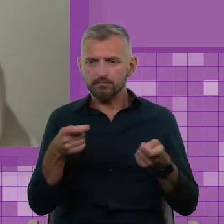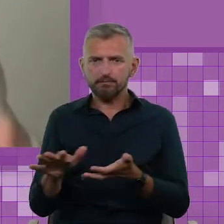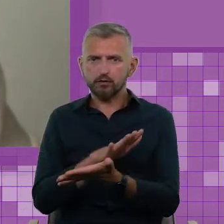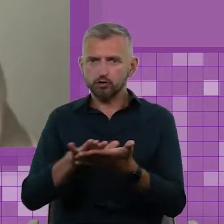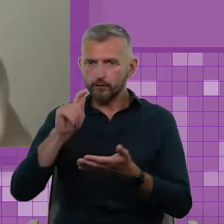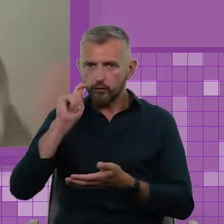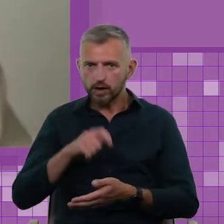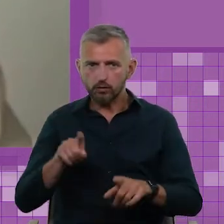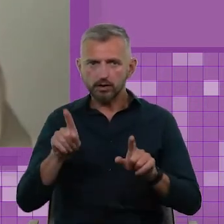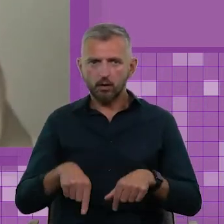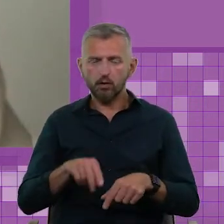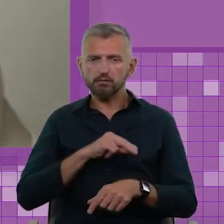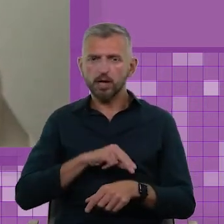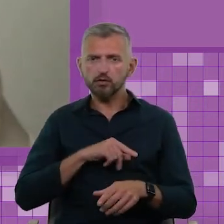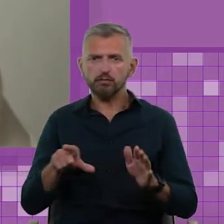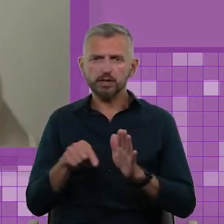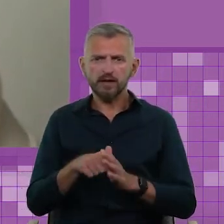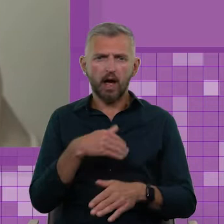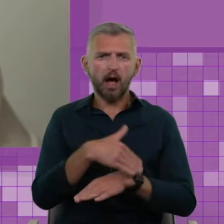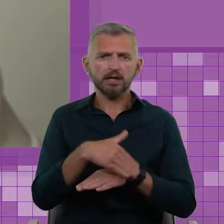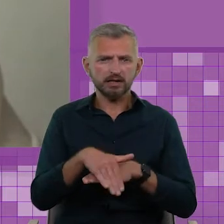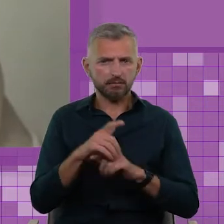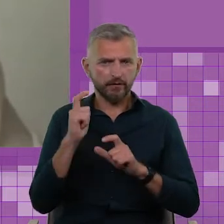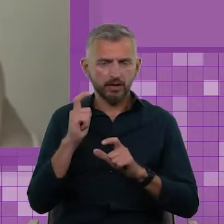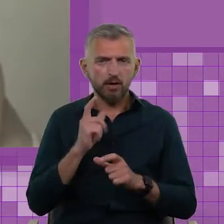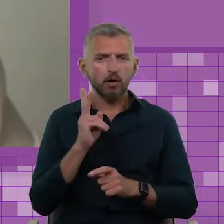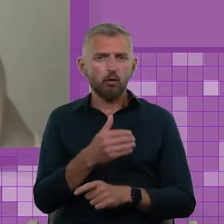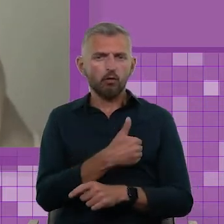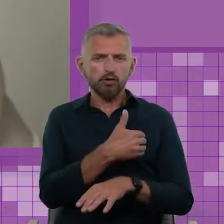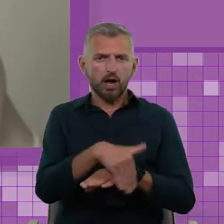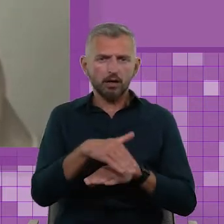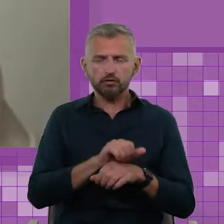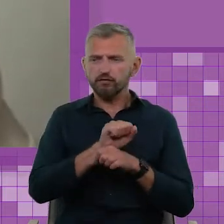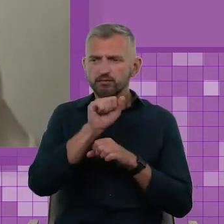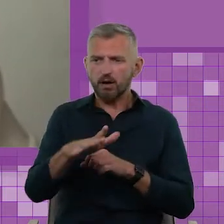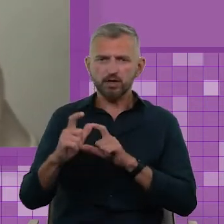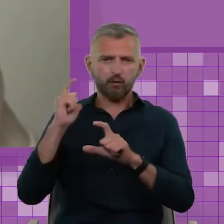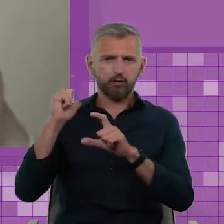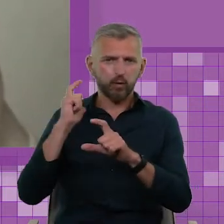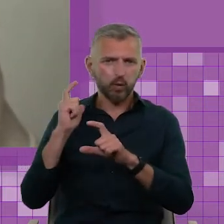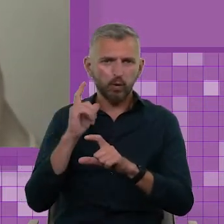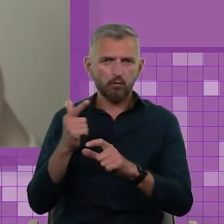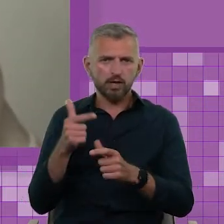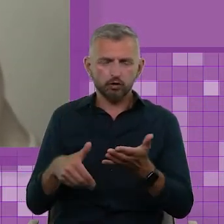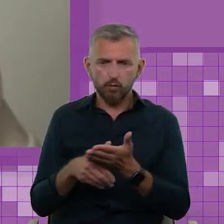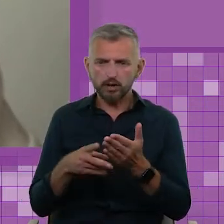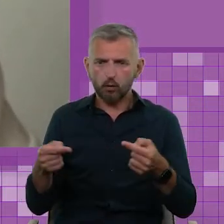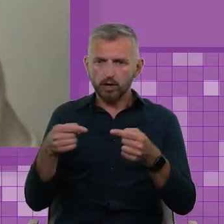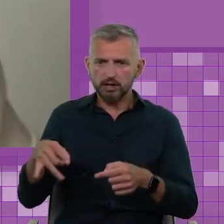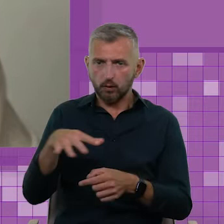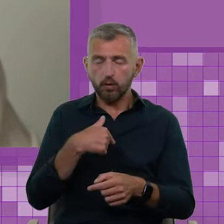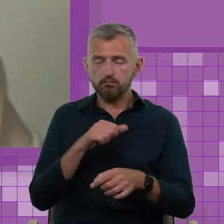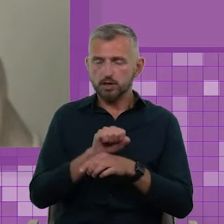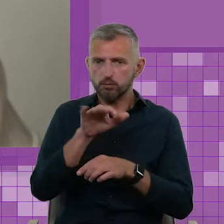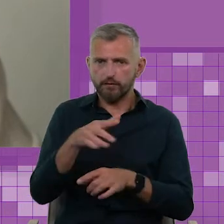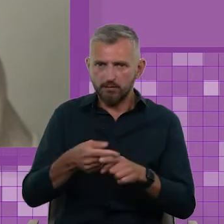Також ми працюємо з адресними вантажами. Наприклад, хтось хоче адресно відправити фуру гуманітарної допомоги на конкретний регіон, ми